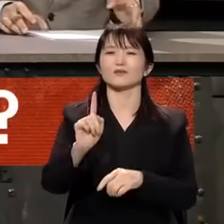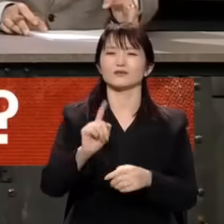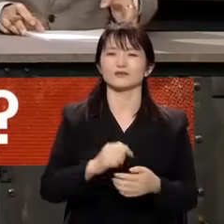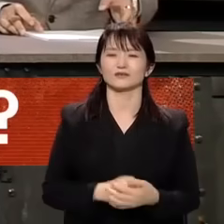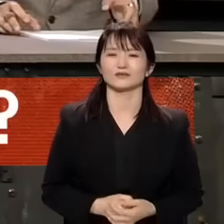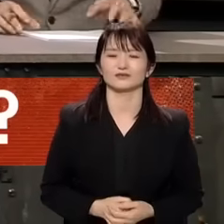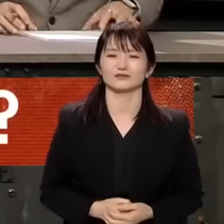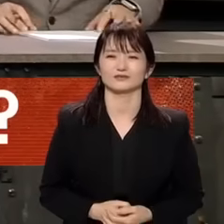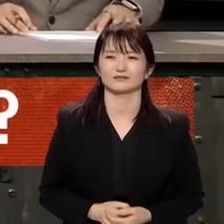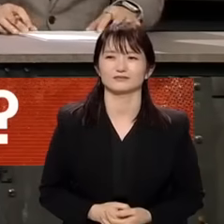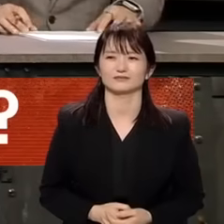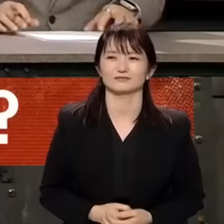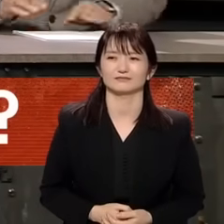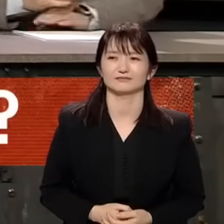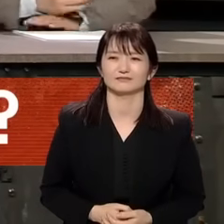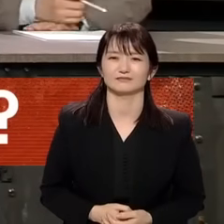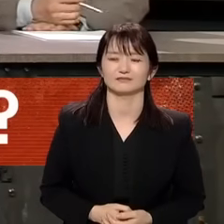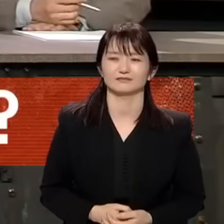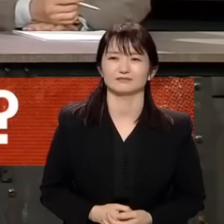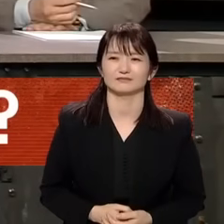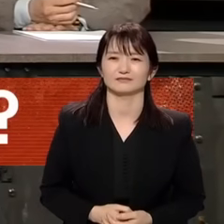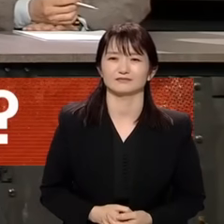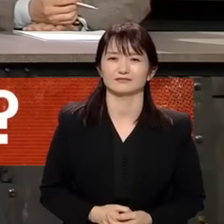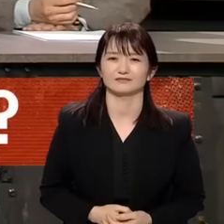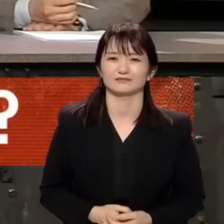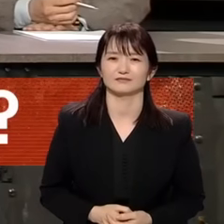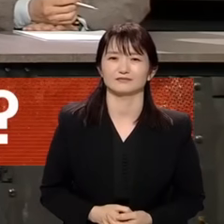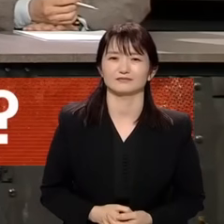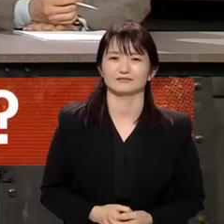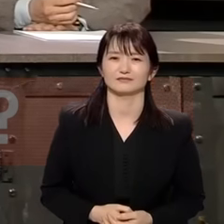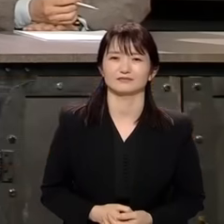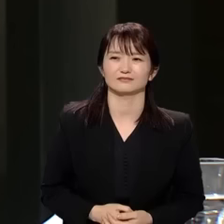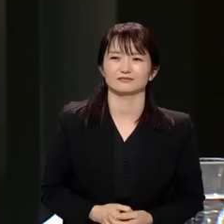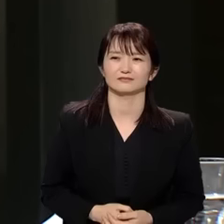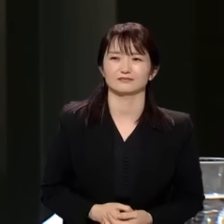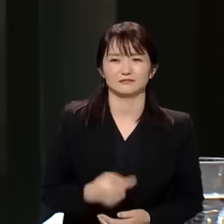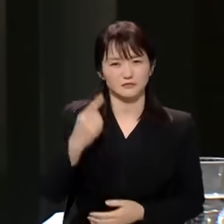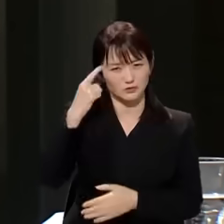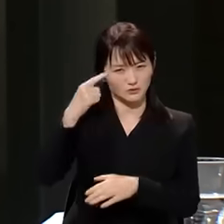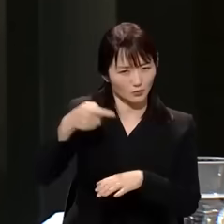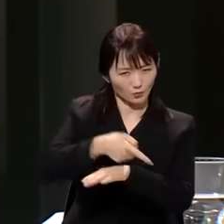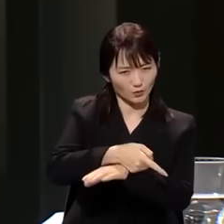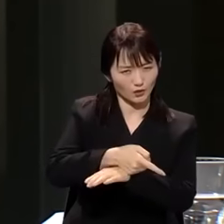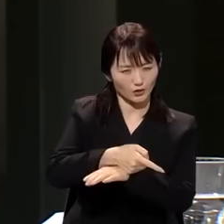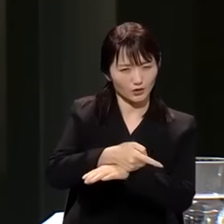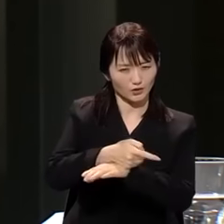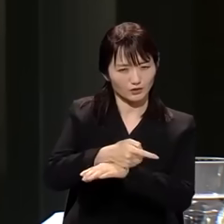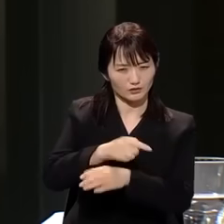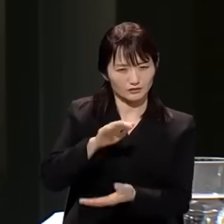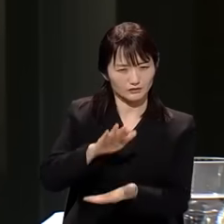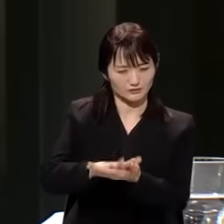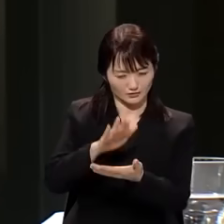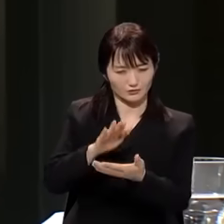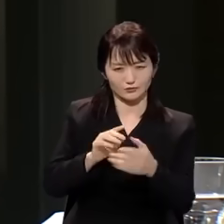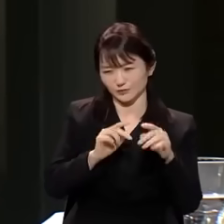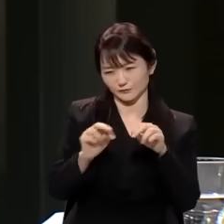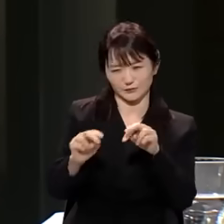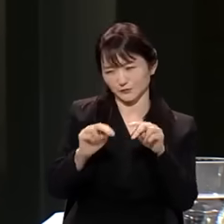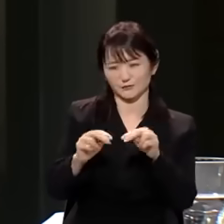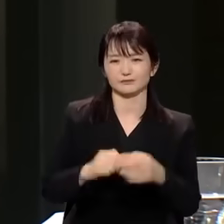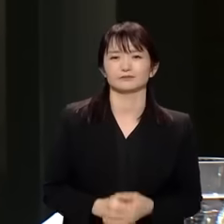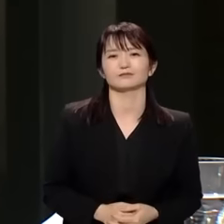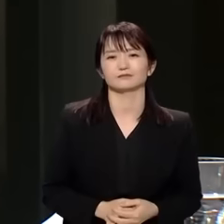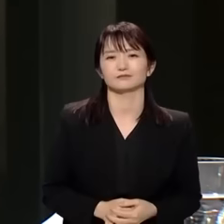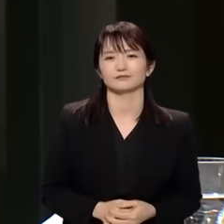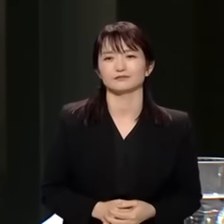가운데 놓고 너들 뭐 하는 거야 약간 이러고 계시는 거 같아요 아 정말 의외로 지금 이거 뜨겁습니다 자 백다나 우리 가족 여러분들 뭐라고